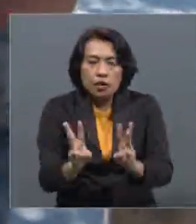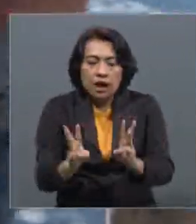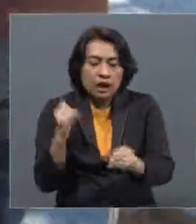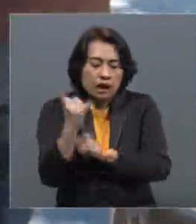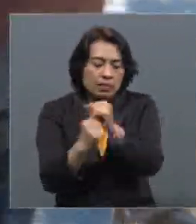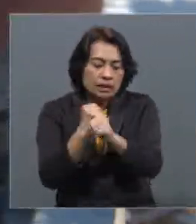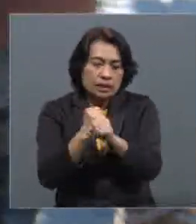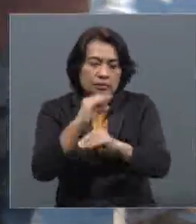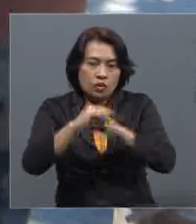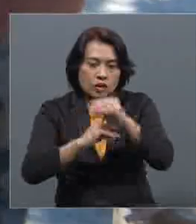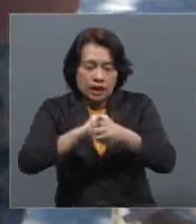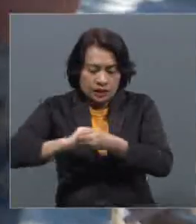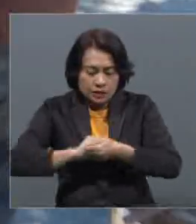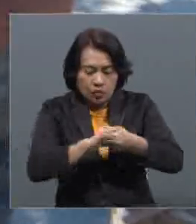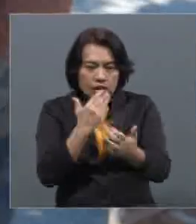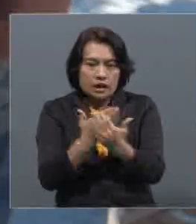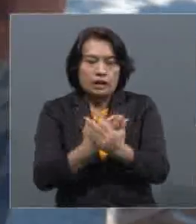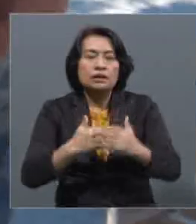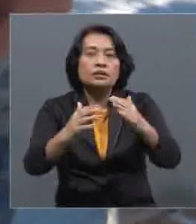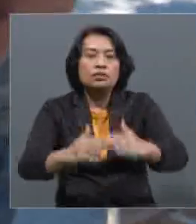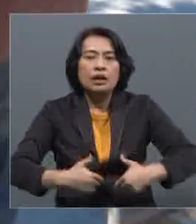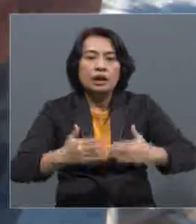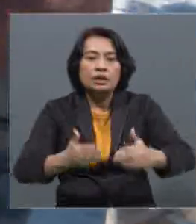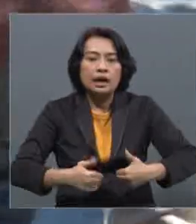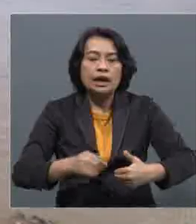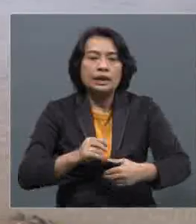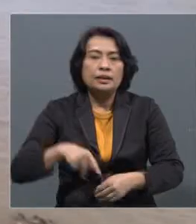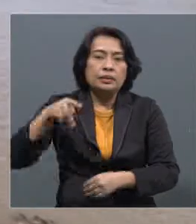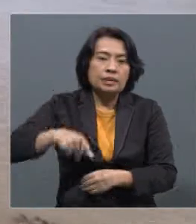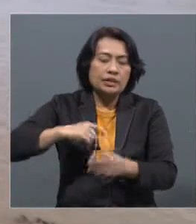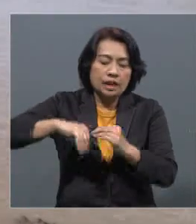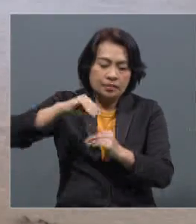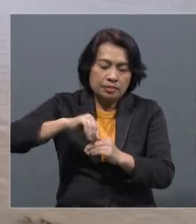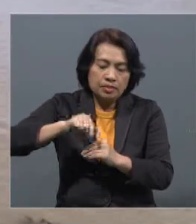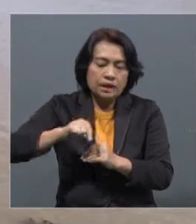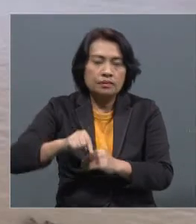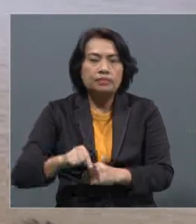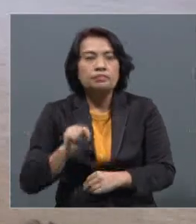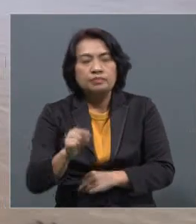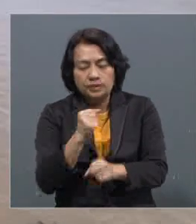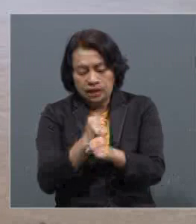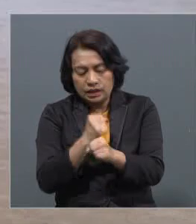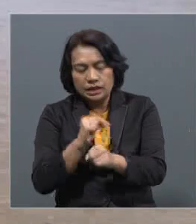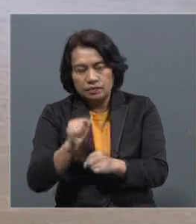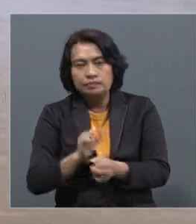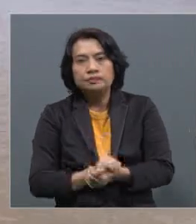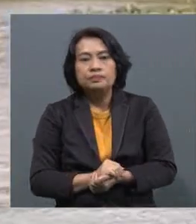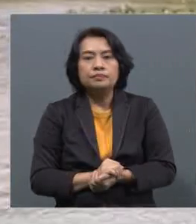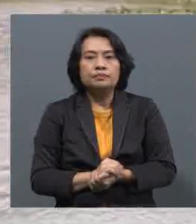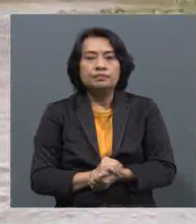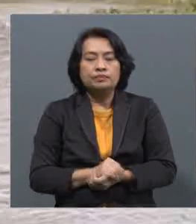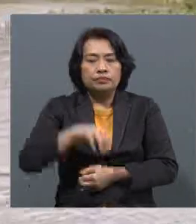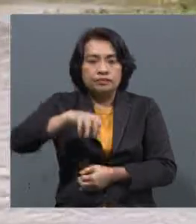เข้าร่วมโครงการเพื่อเป็นการสร้างรายได้เป็นการสร้างรายได้เสริมนะครับหรือว่าทดแทนการสูนเสียรายได้ทางการเกษตรโดยกรม